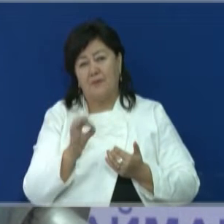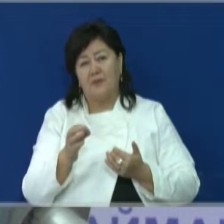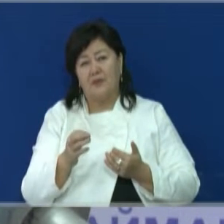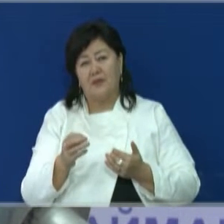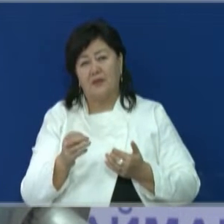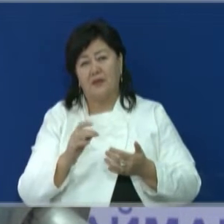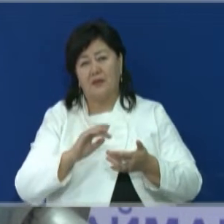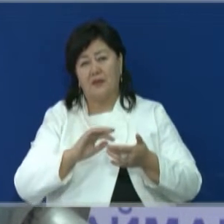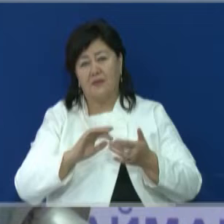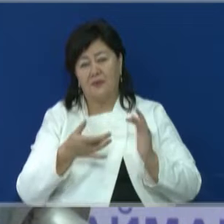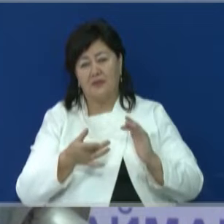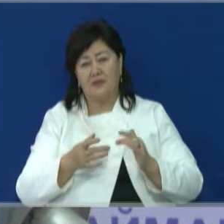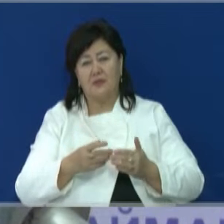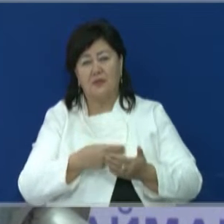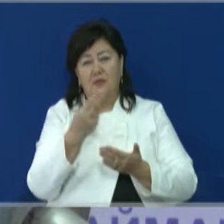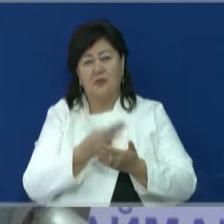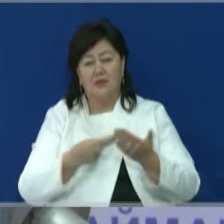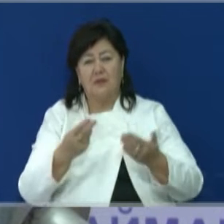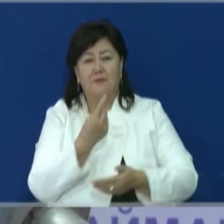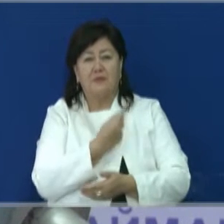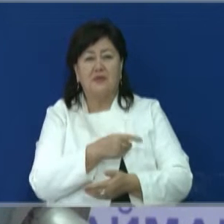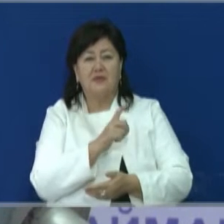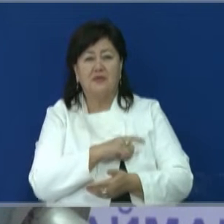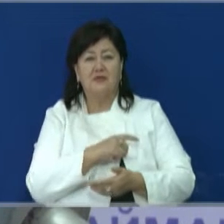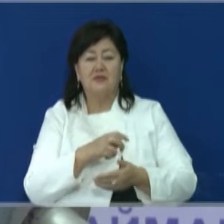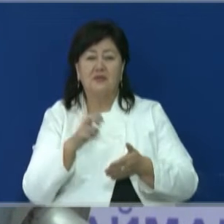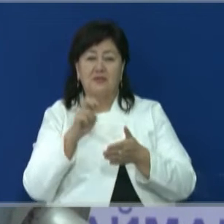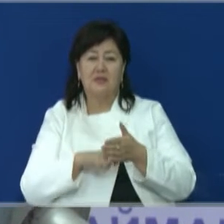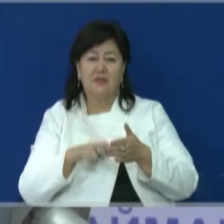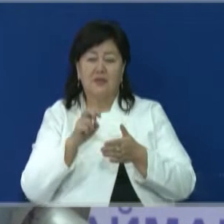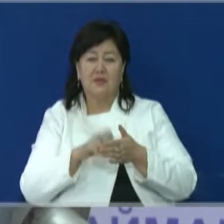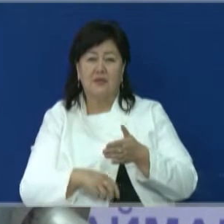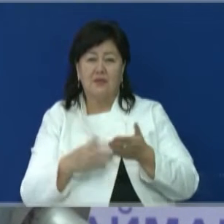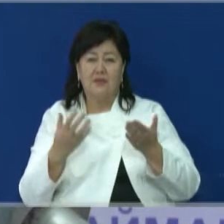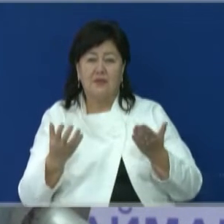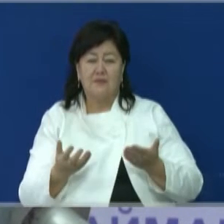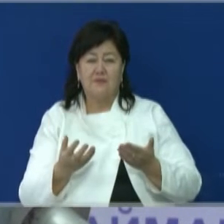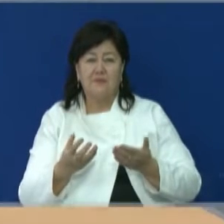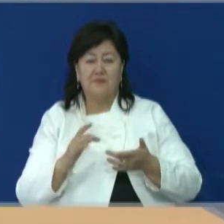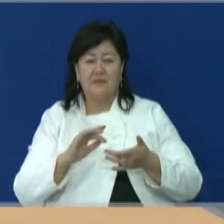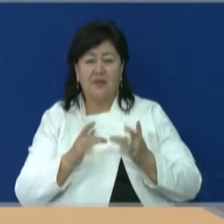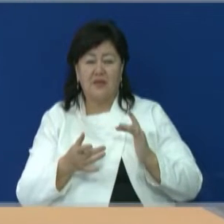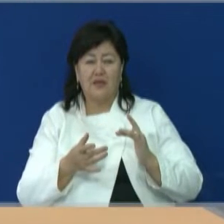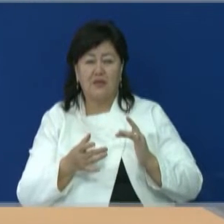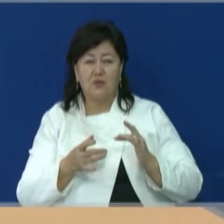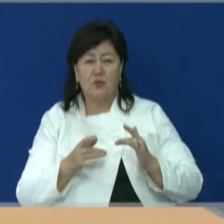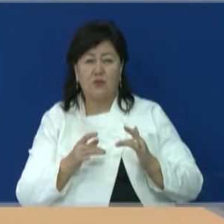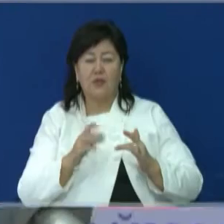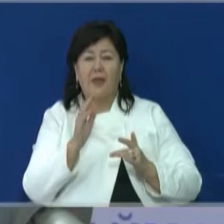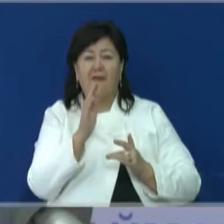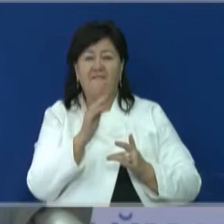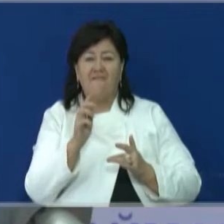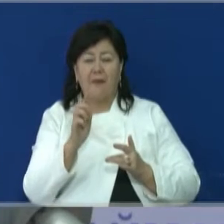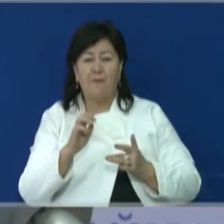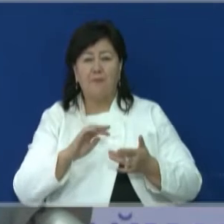сырттай куәландырылды. Азаматтар медициналық әлеуметтік сараптама жүргізу нәтижелерін электрондық үкіметтің